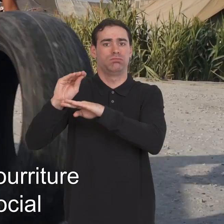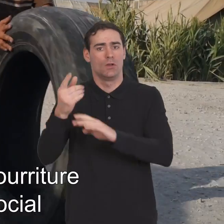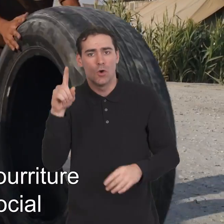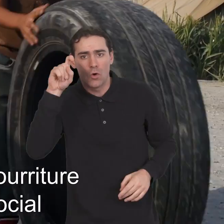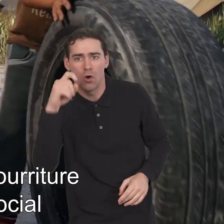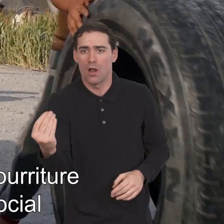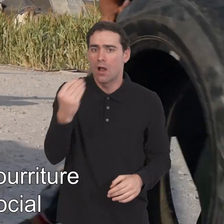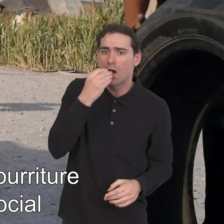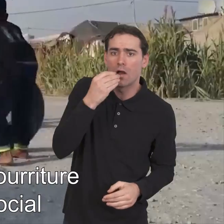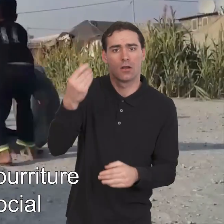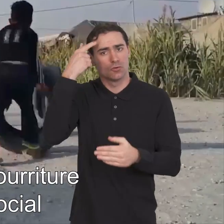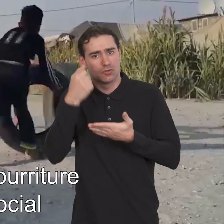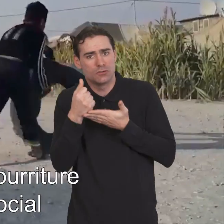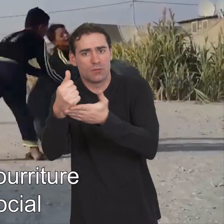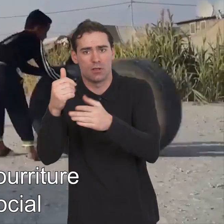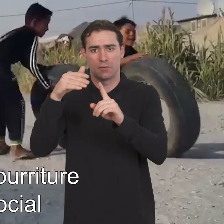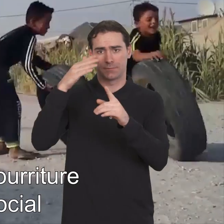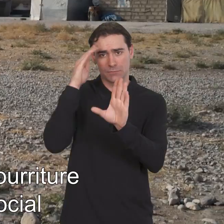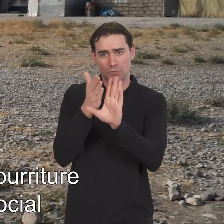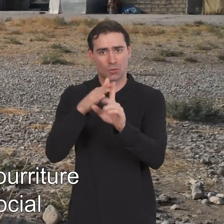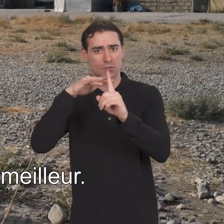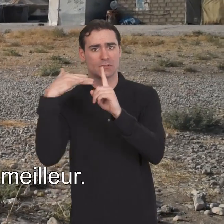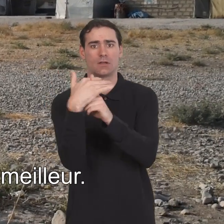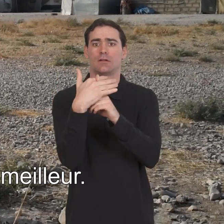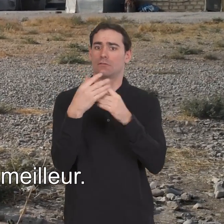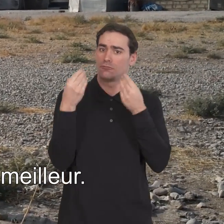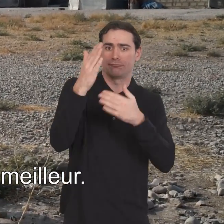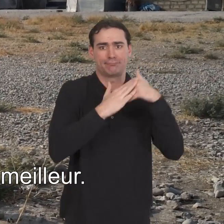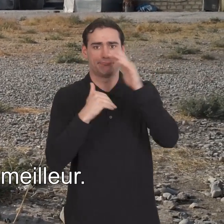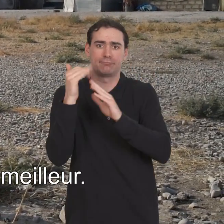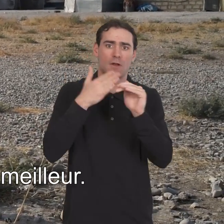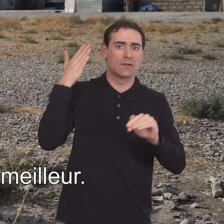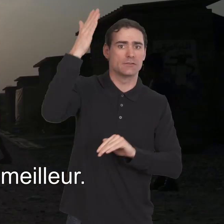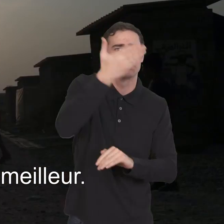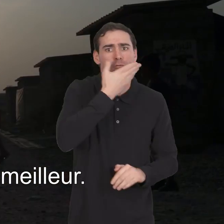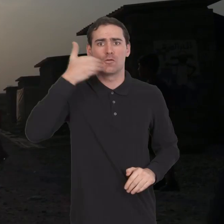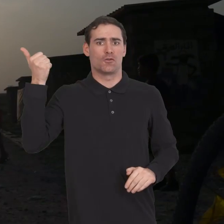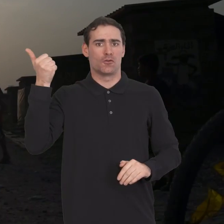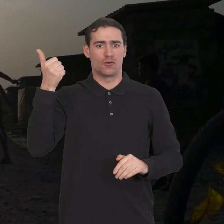à avoir accès à l'eau, à la nourriture et à un soutien psychosocial pour se construire un avenir meilleur.